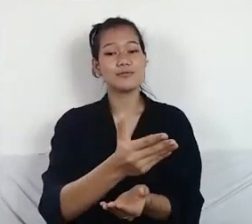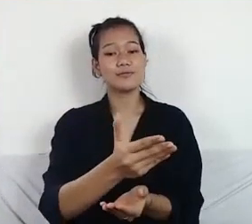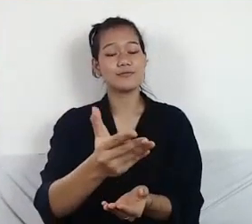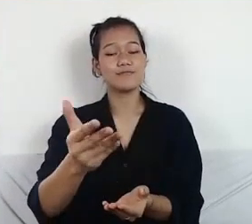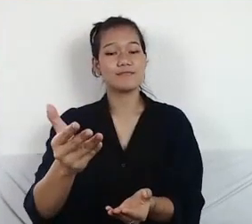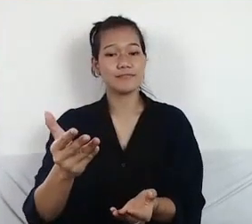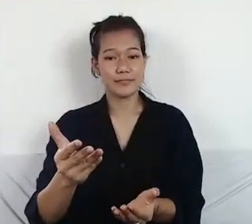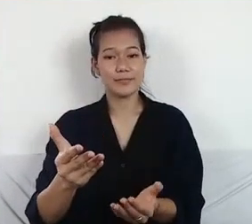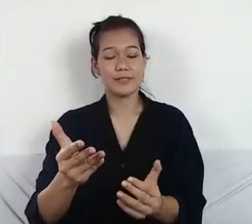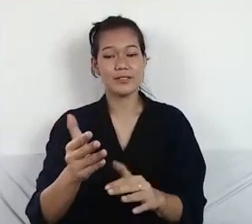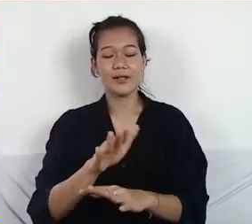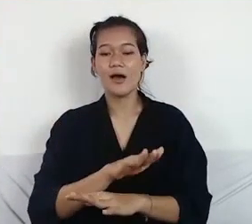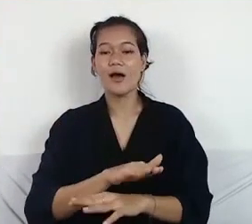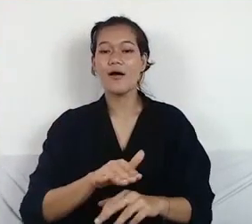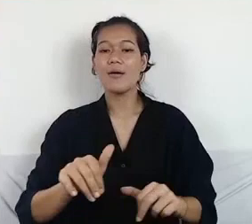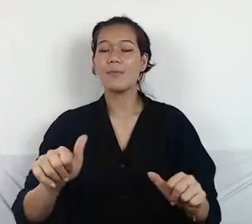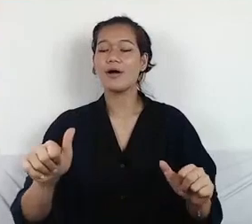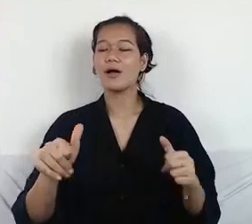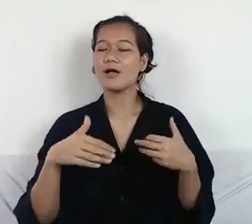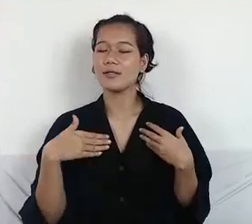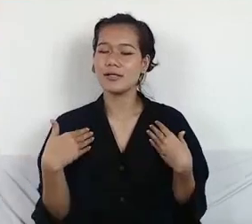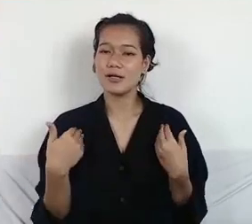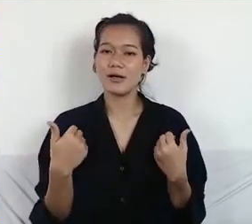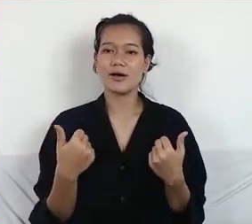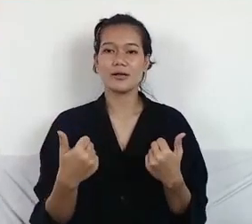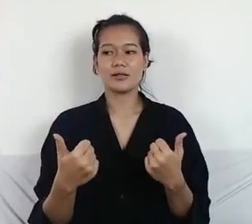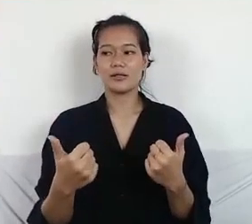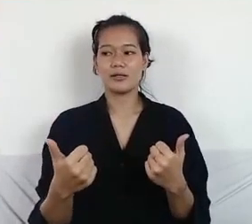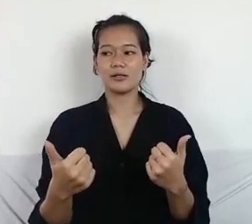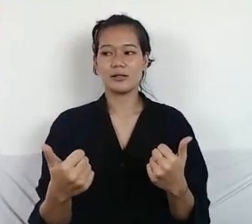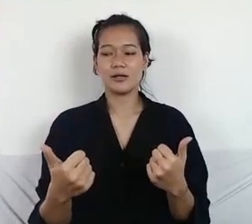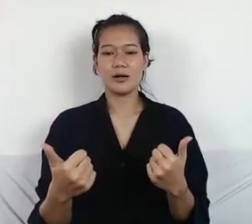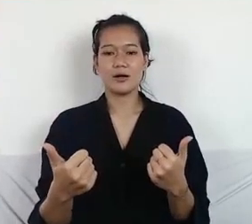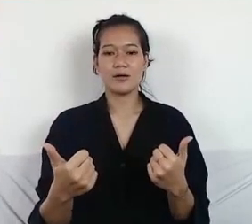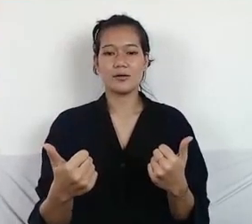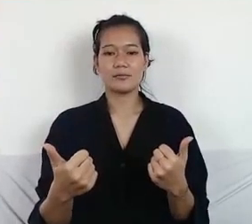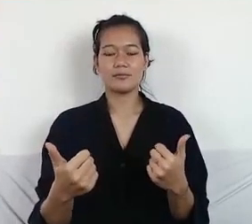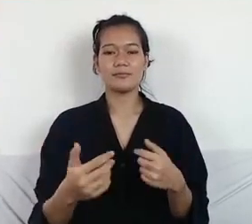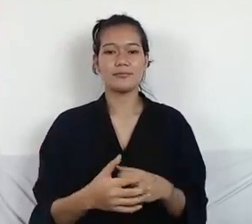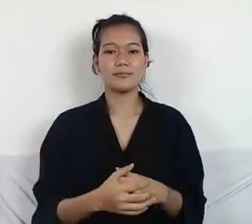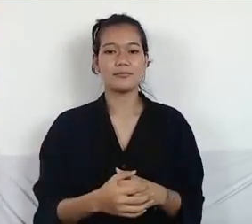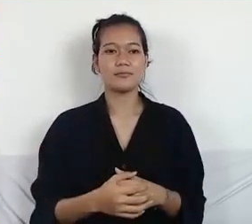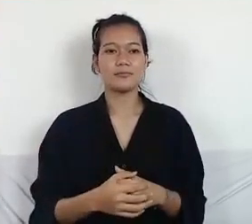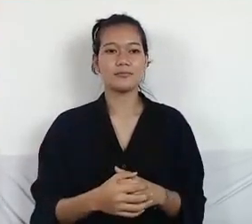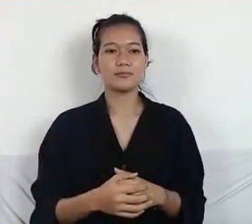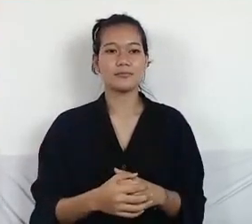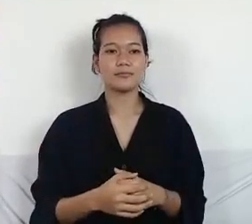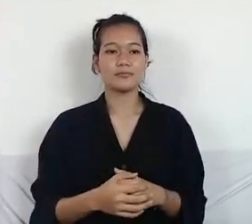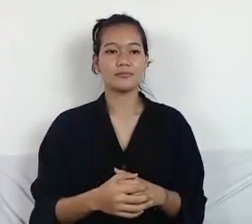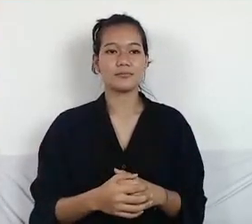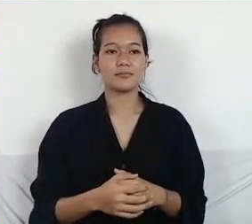engkau damai sejahtera.